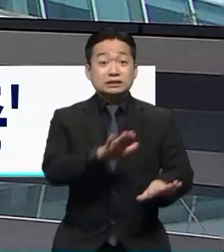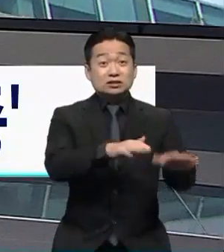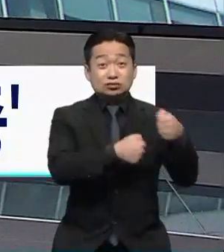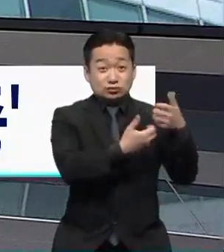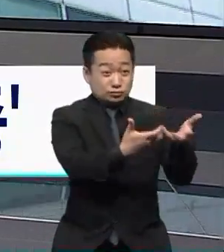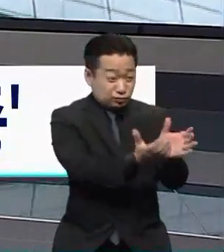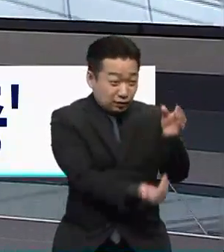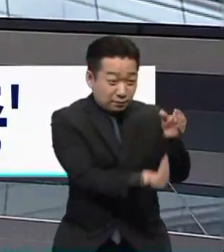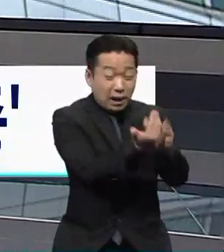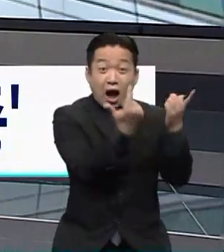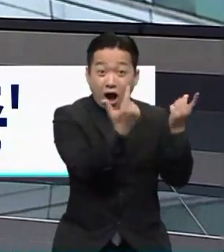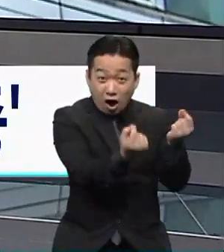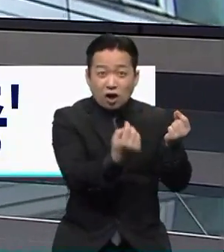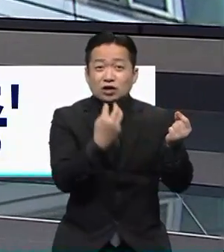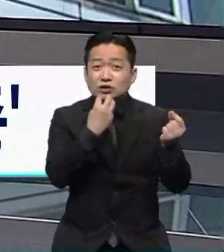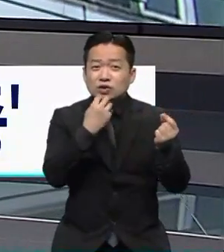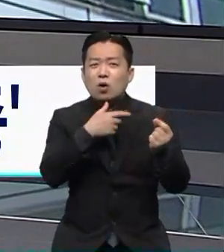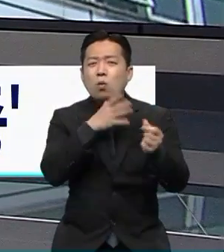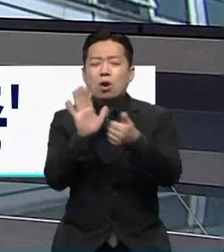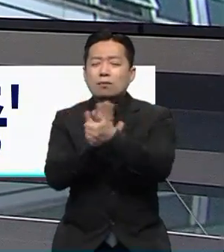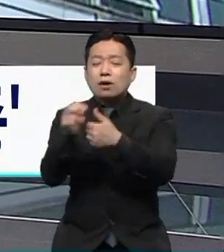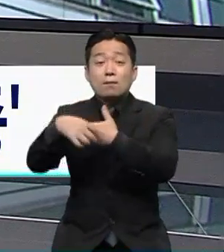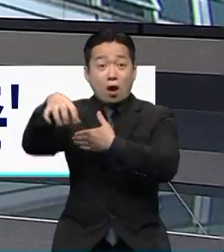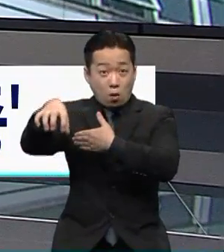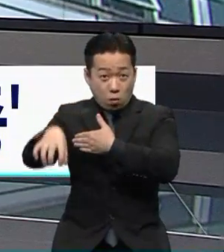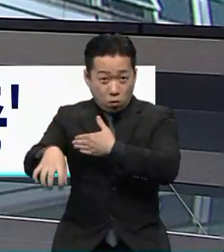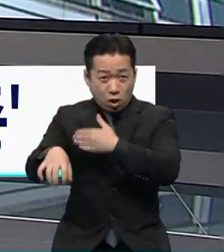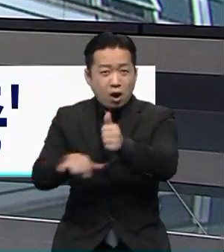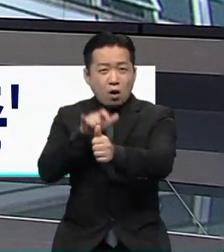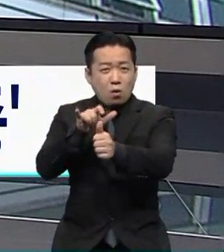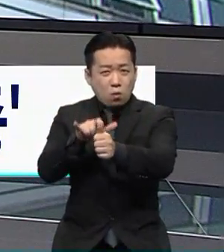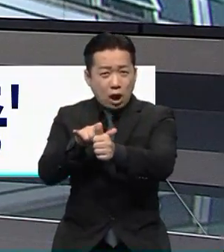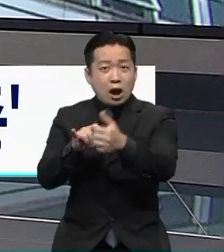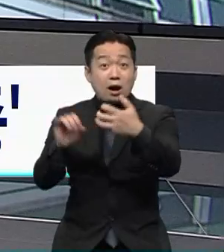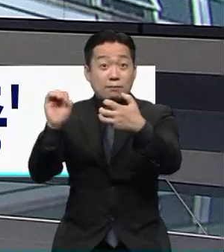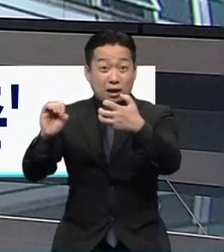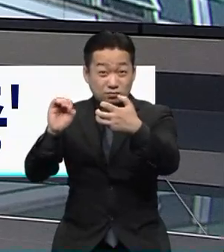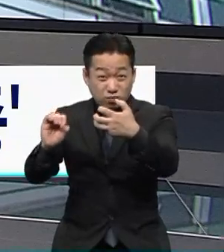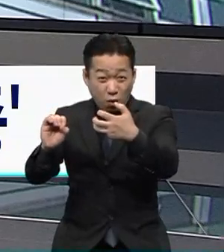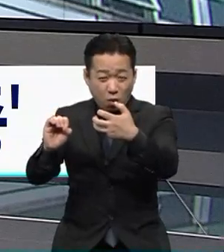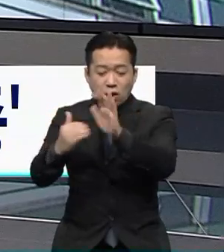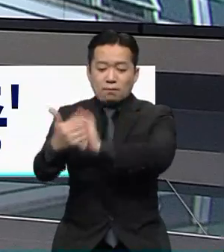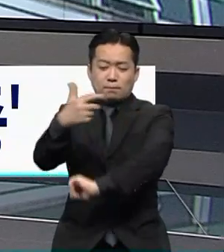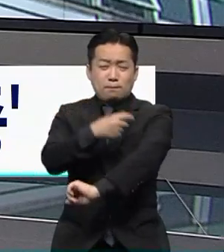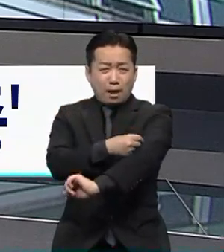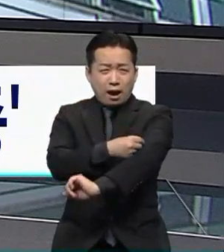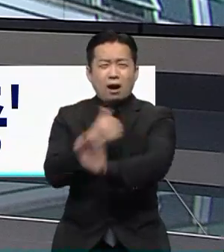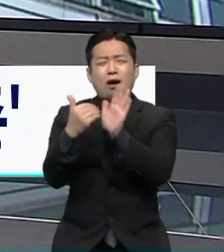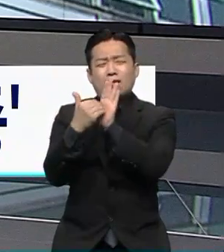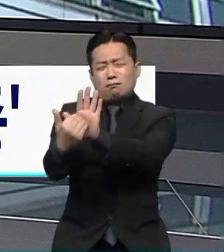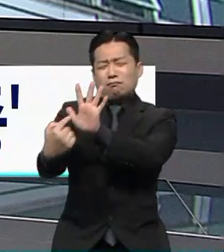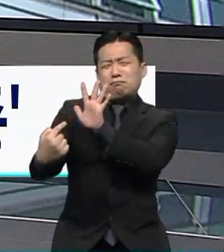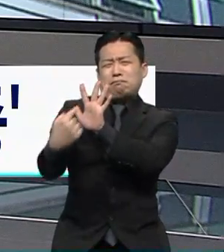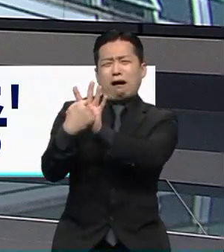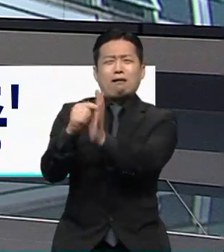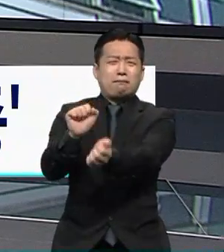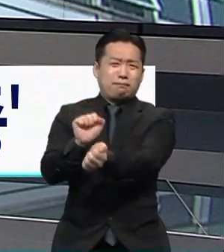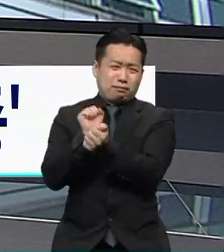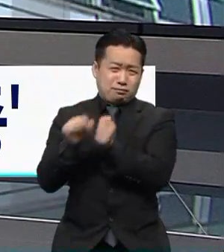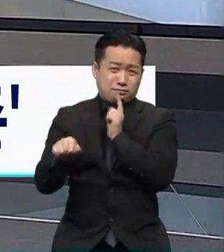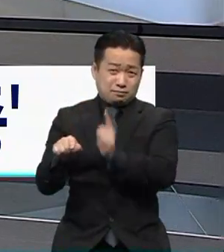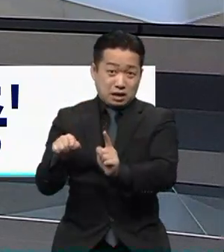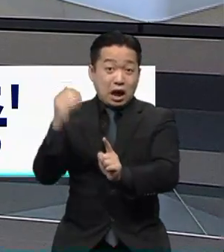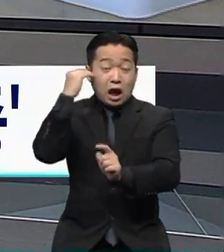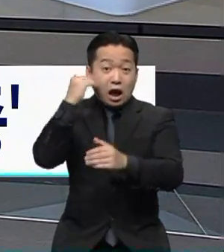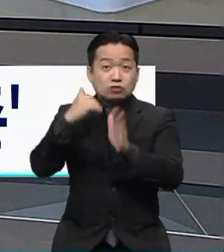연천 군부대뿐 아니라 서울의 한 요양병원에서도 확진자의 80%가 돌파 감염으로 나타났습니다.